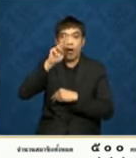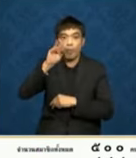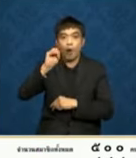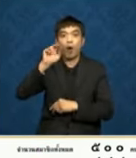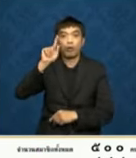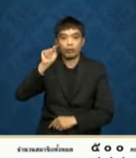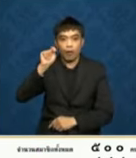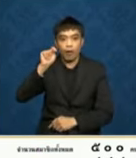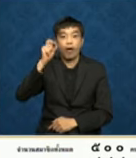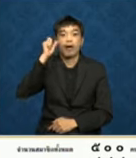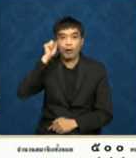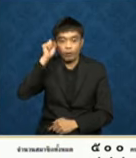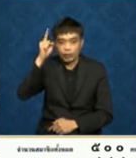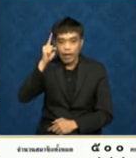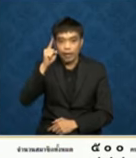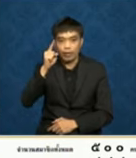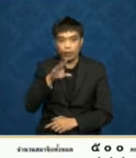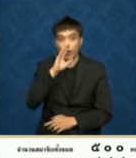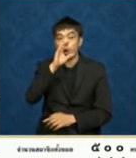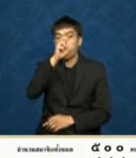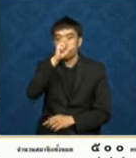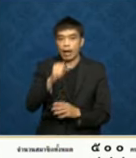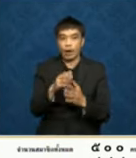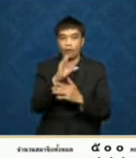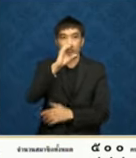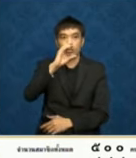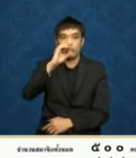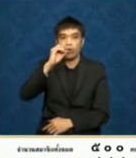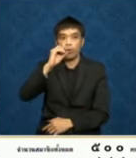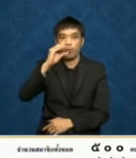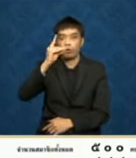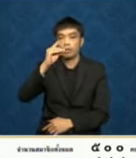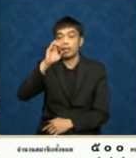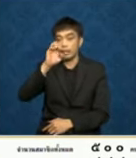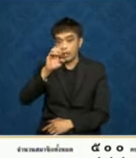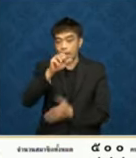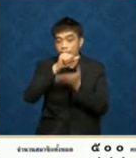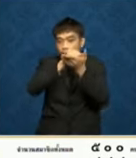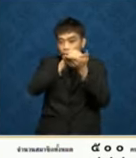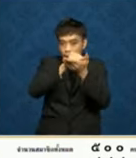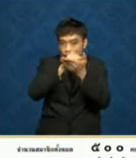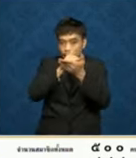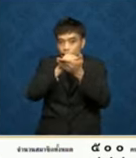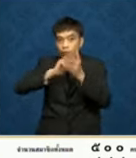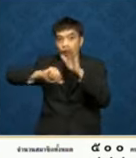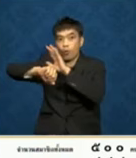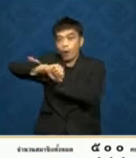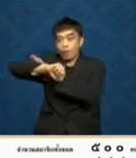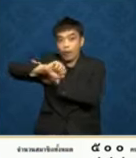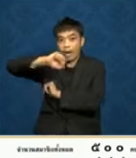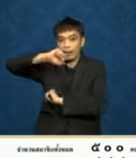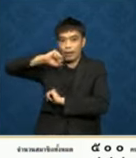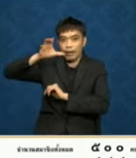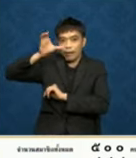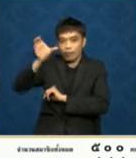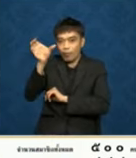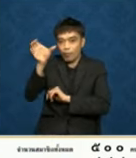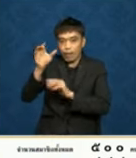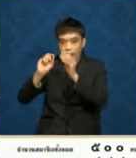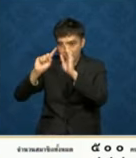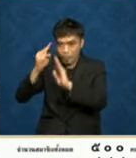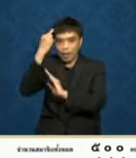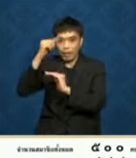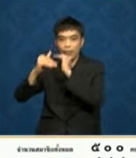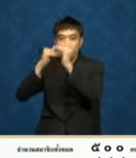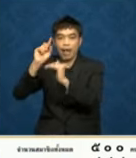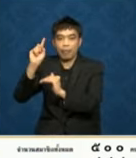ลัษณะเซอรวิ คายๆกัก็เอาโตสไปใช้รวมกันไ้ 750 ปริการทางฝั่งขวาที่ตองพัฒนาขึ้ให่เราอาจจะใช้งบ